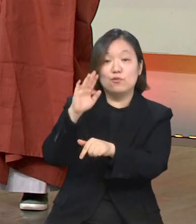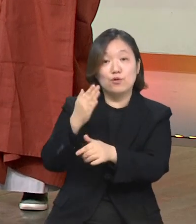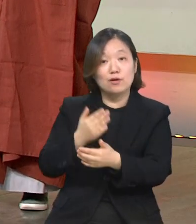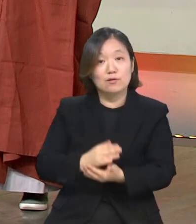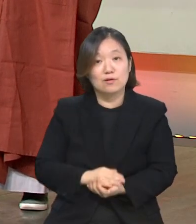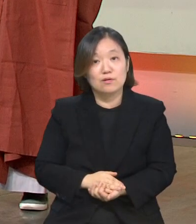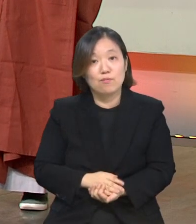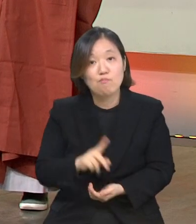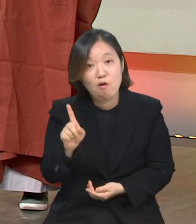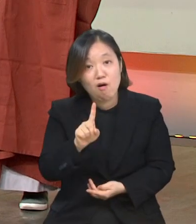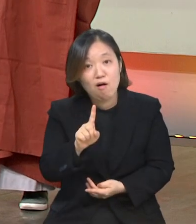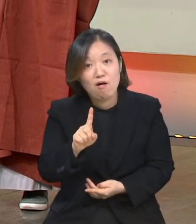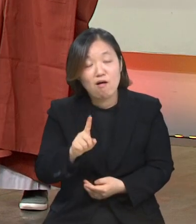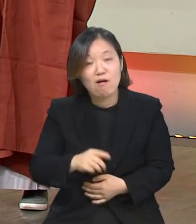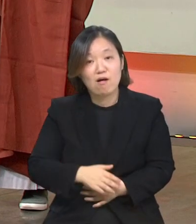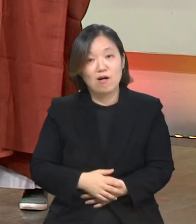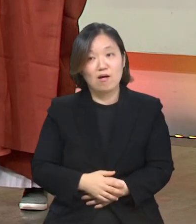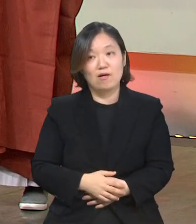아